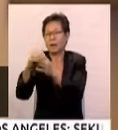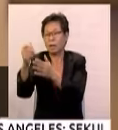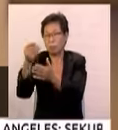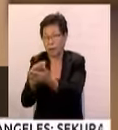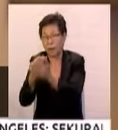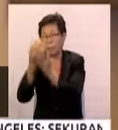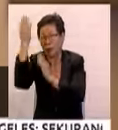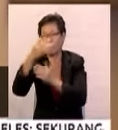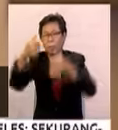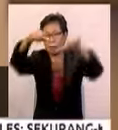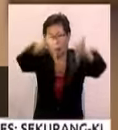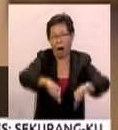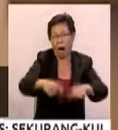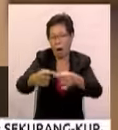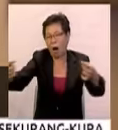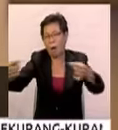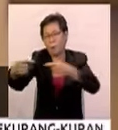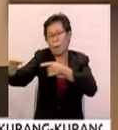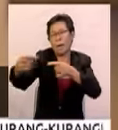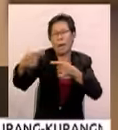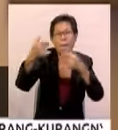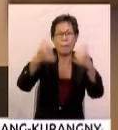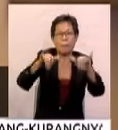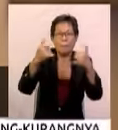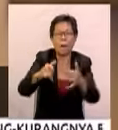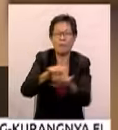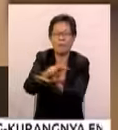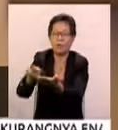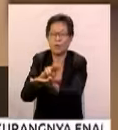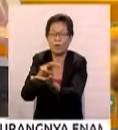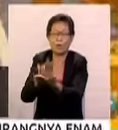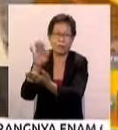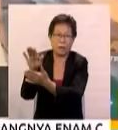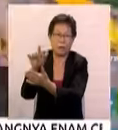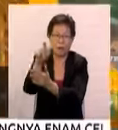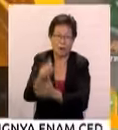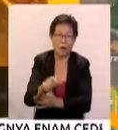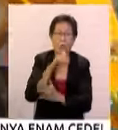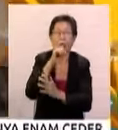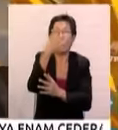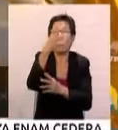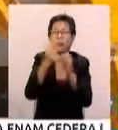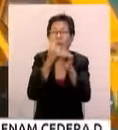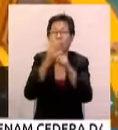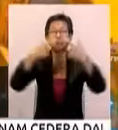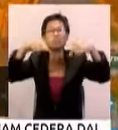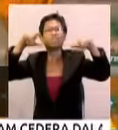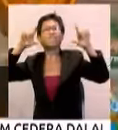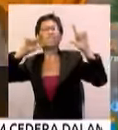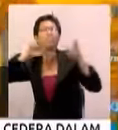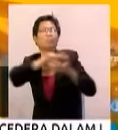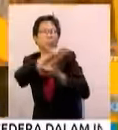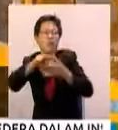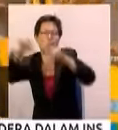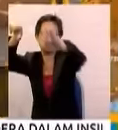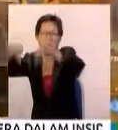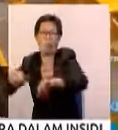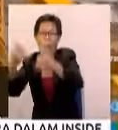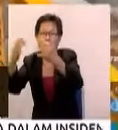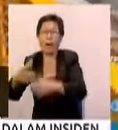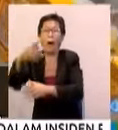RM815,000 dengan menewaskan lawannya dalam permainan video Fortnite. Griffin Spikowski, 14 tahun, mula terkenal selepas video dia menewaskan